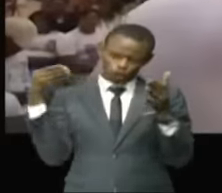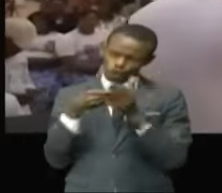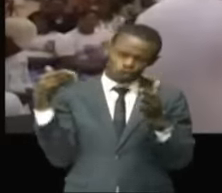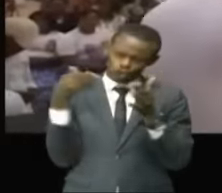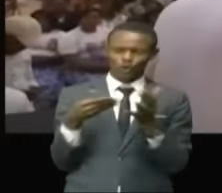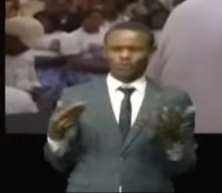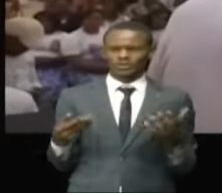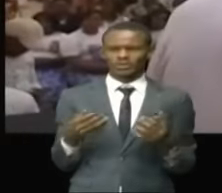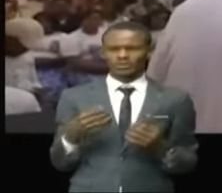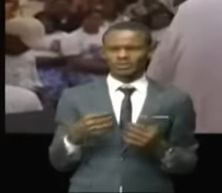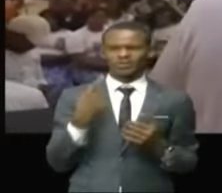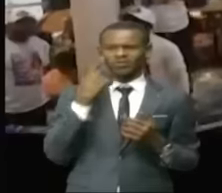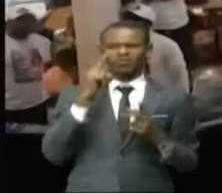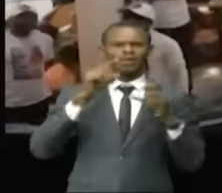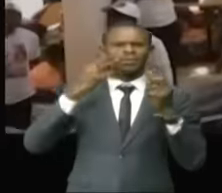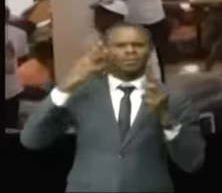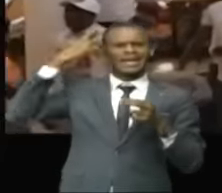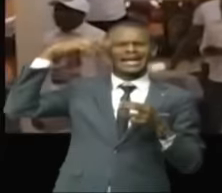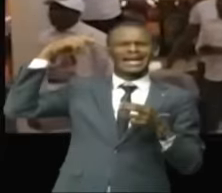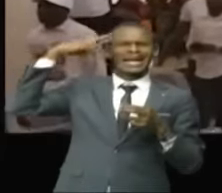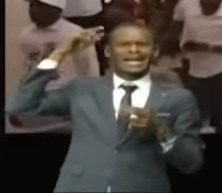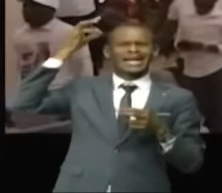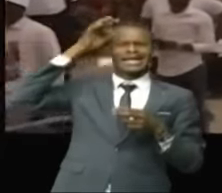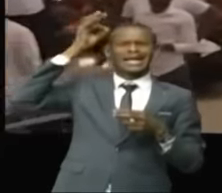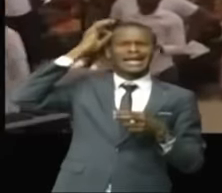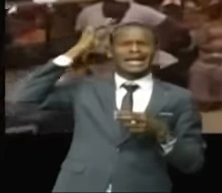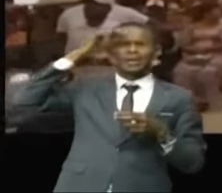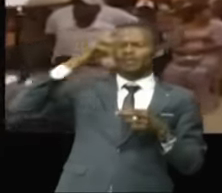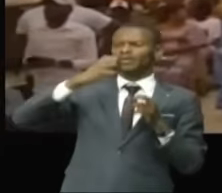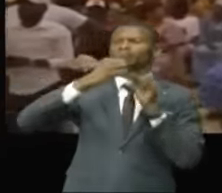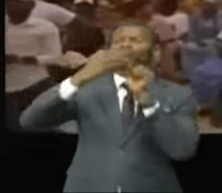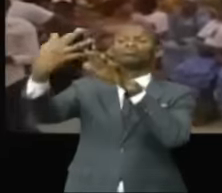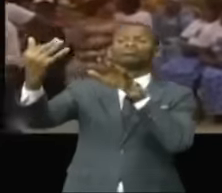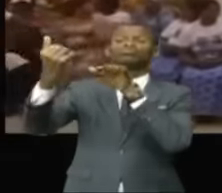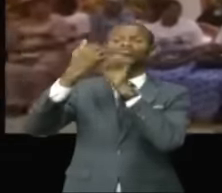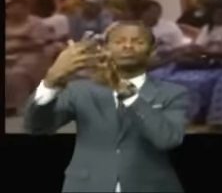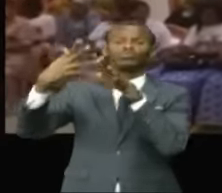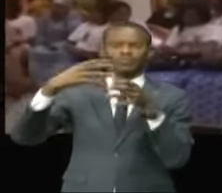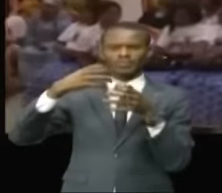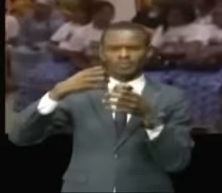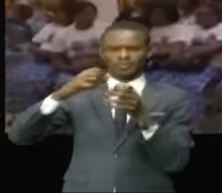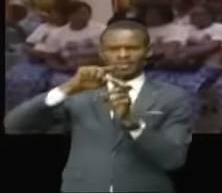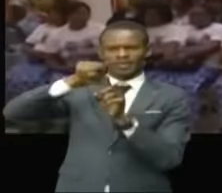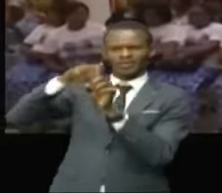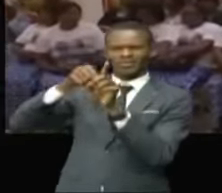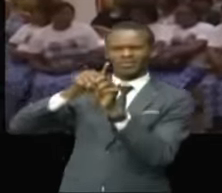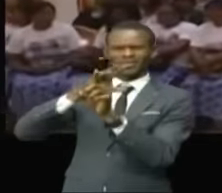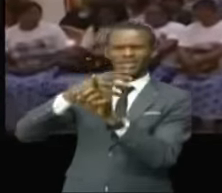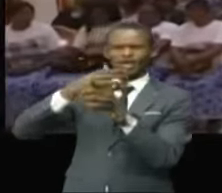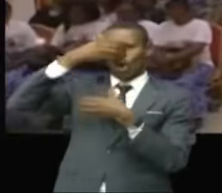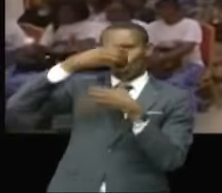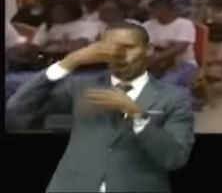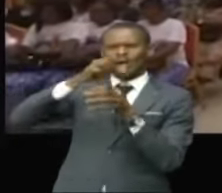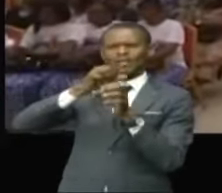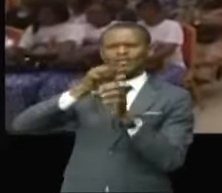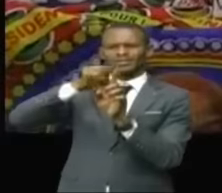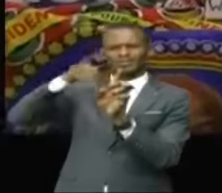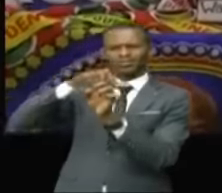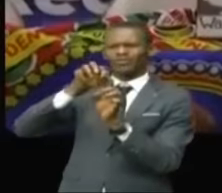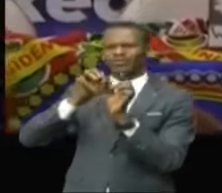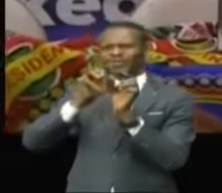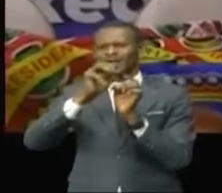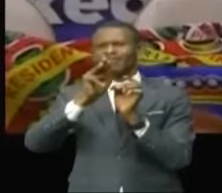perpétrée contre la RDC par les Rwandais et leurs supplétifs du M23. Elles ne jurent que par la paix, gage